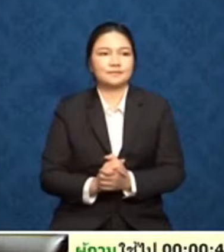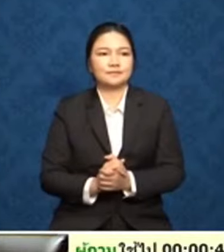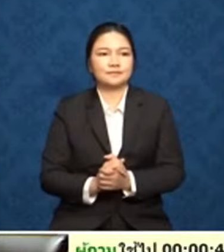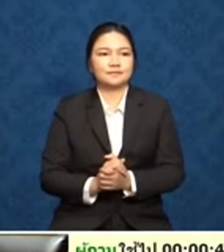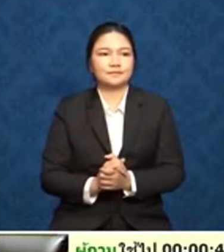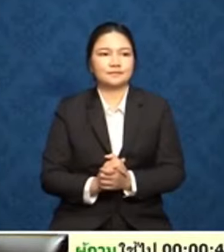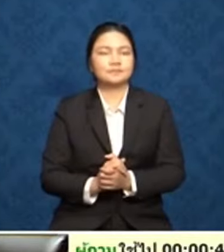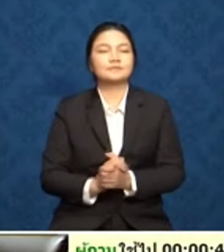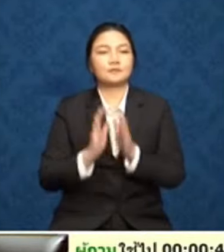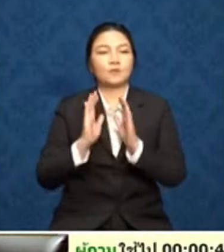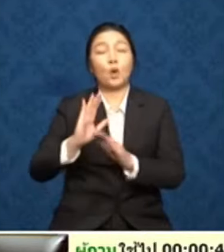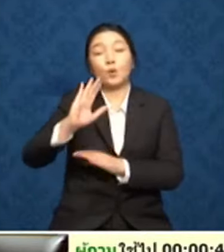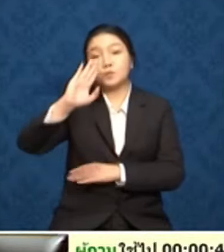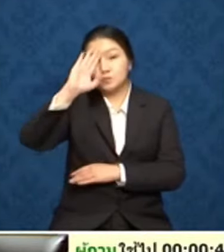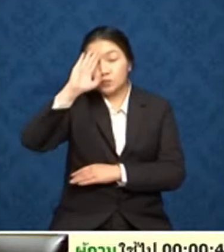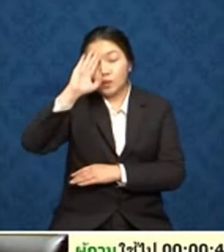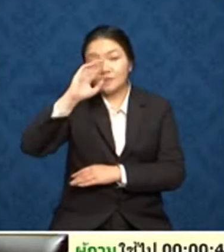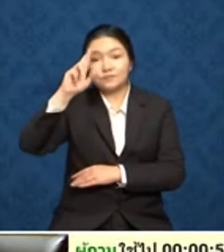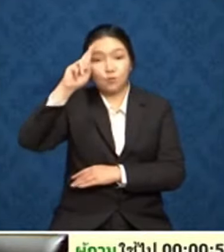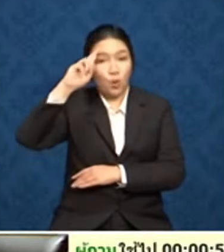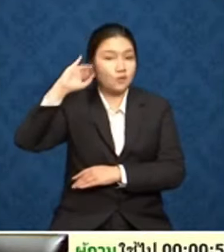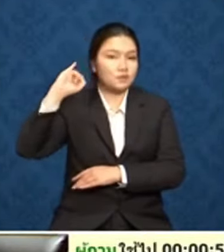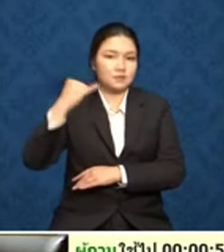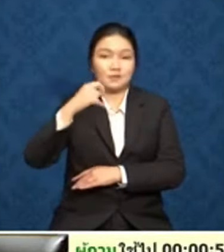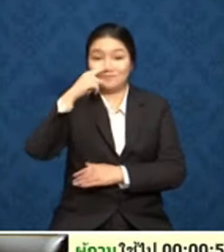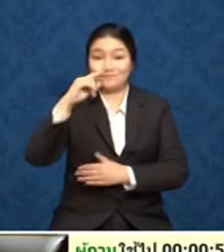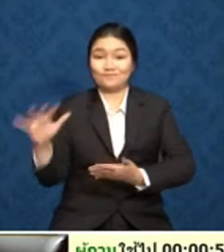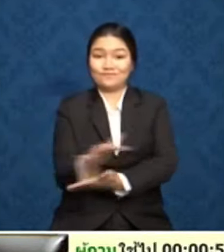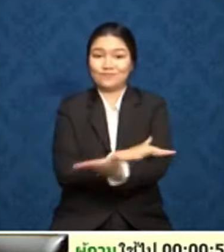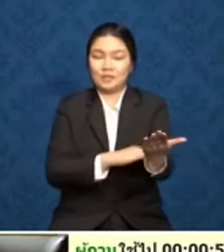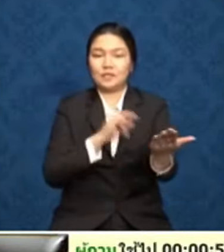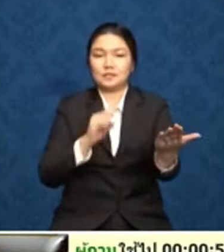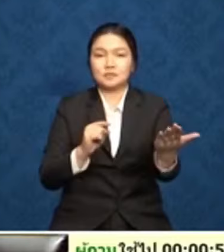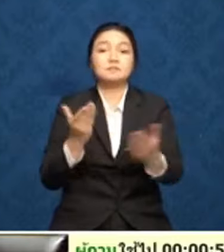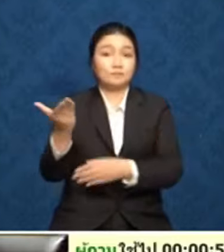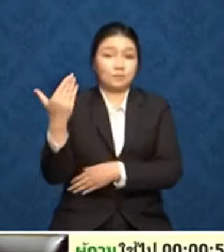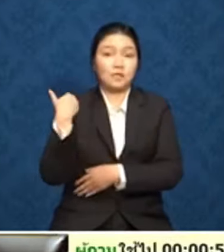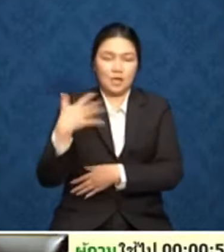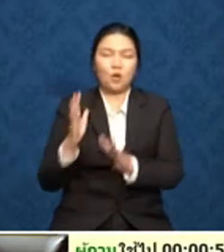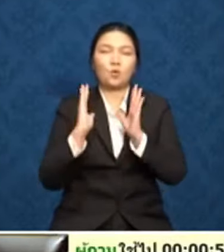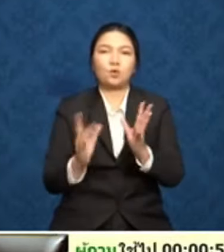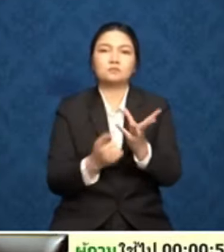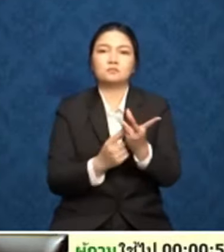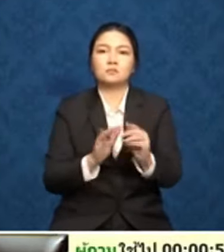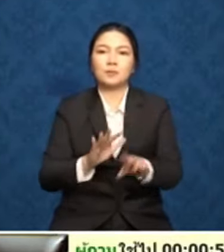ผู้ป่วยจิตเวชในไทยนะคะอย่างที่ท่านรัฐมนตรีจะมีข้อมูลอยู่แล้วก็คือจะมีประมาณ